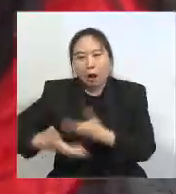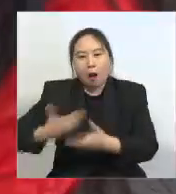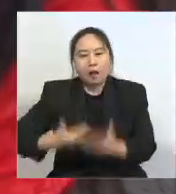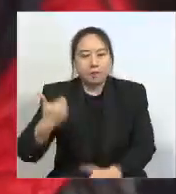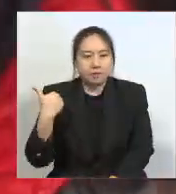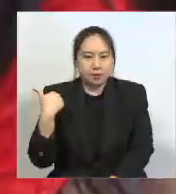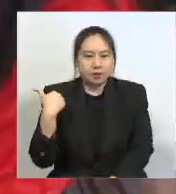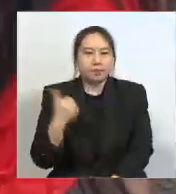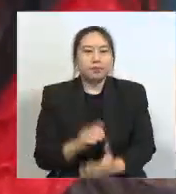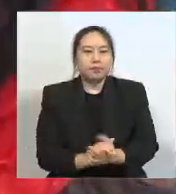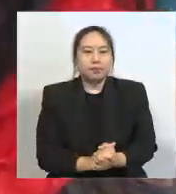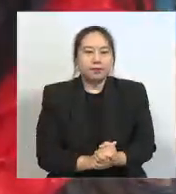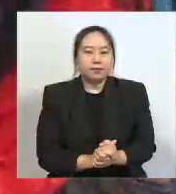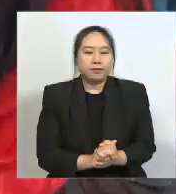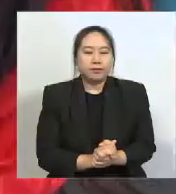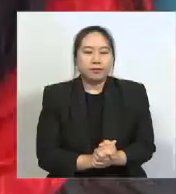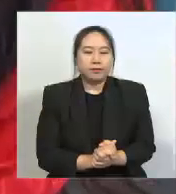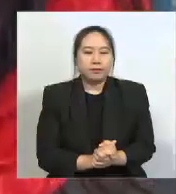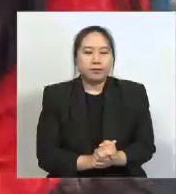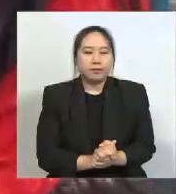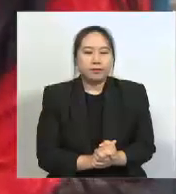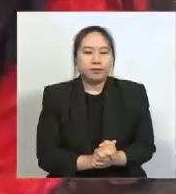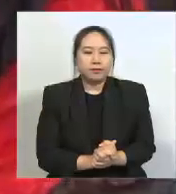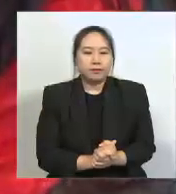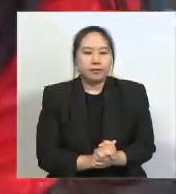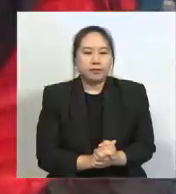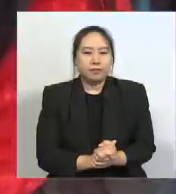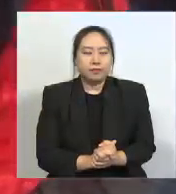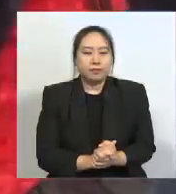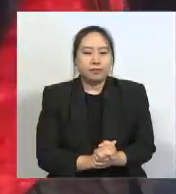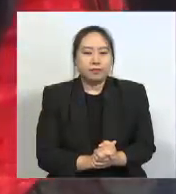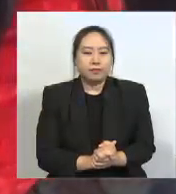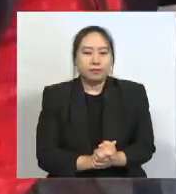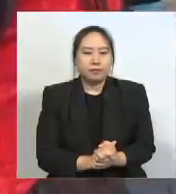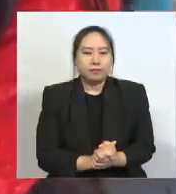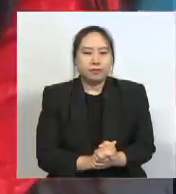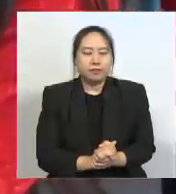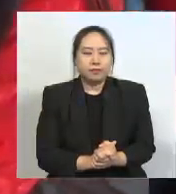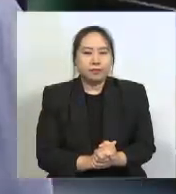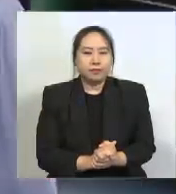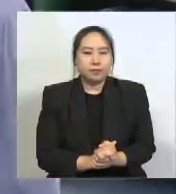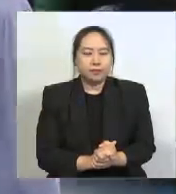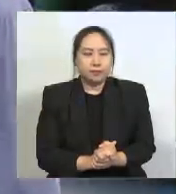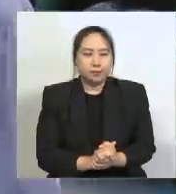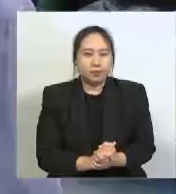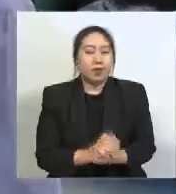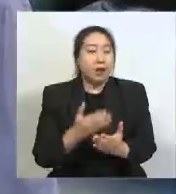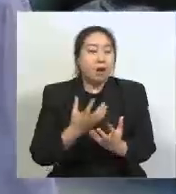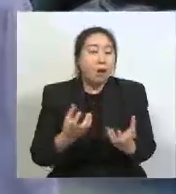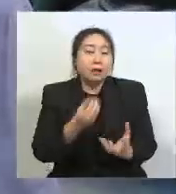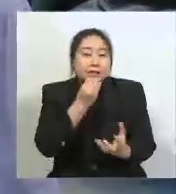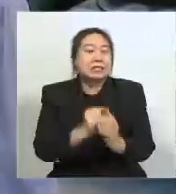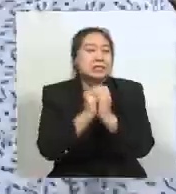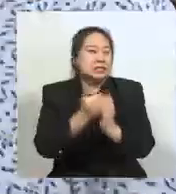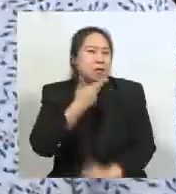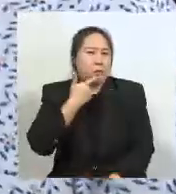is nice and I think it has probably one of the best areas that you can buy Chinese food ของกินเนี่ยกลางคื